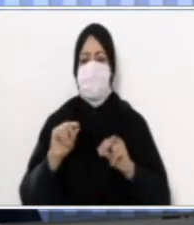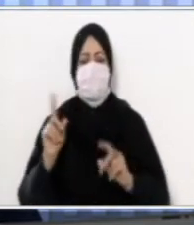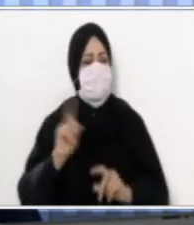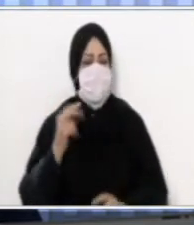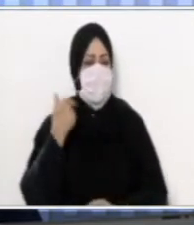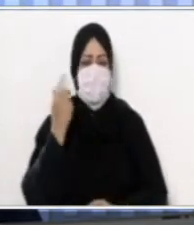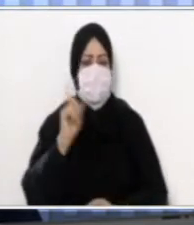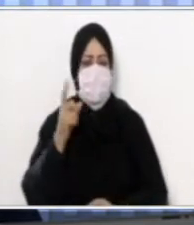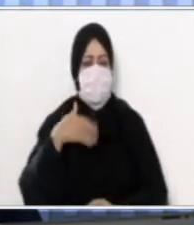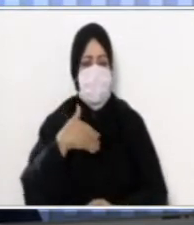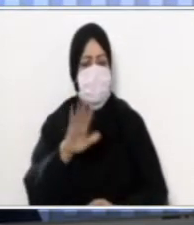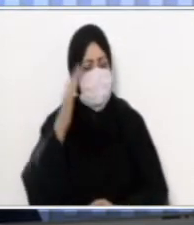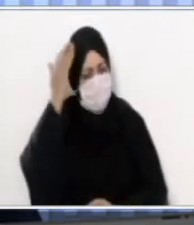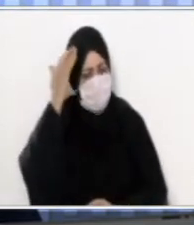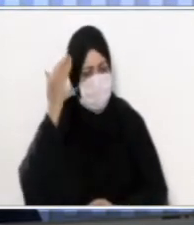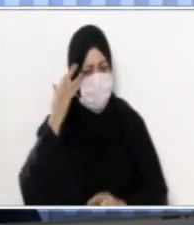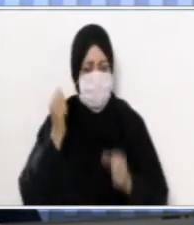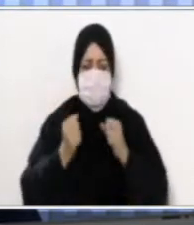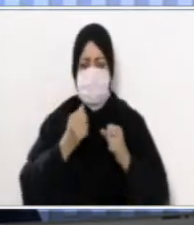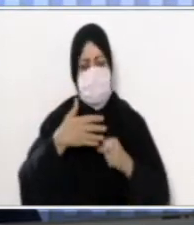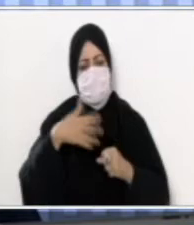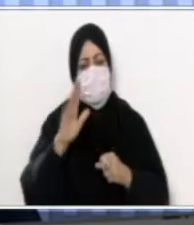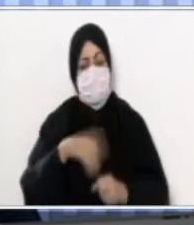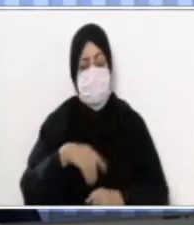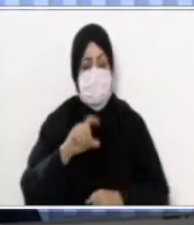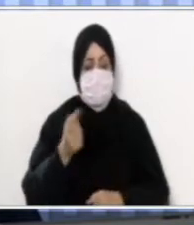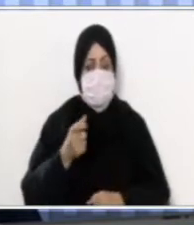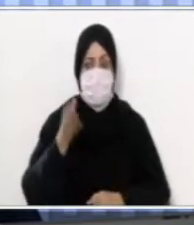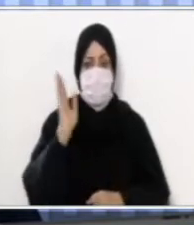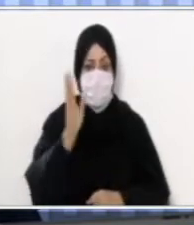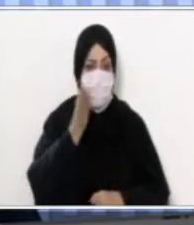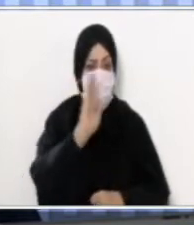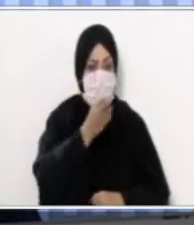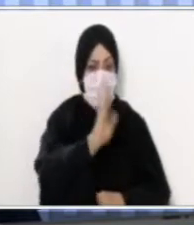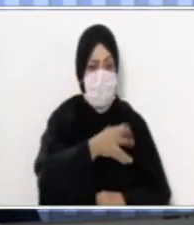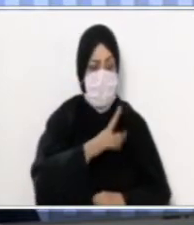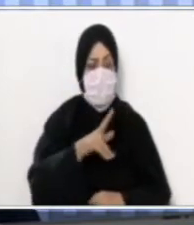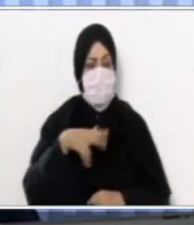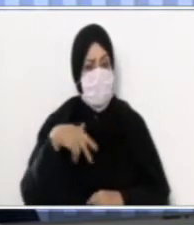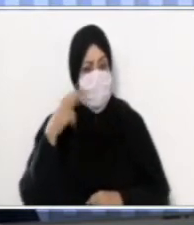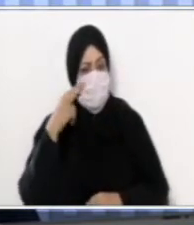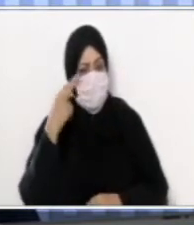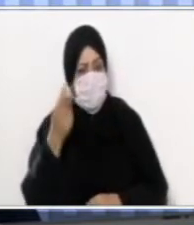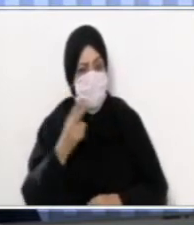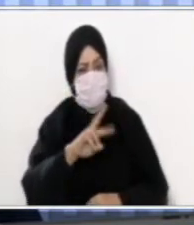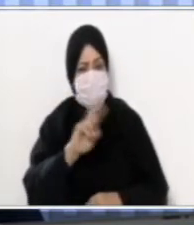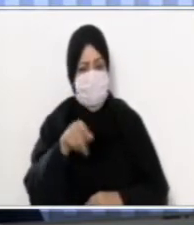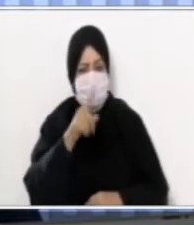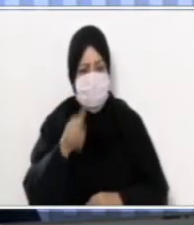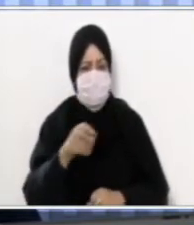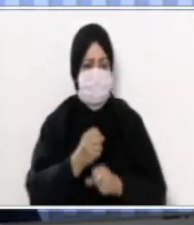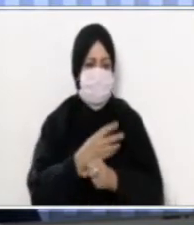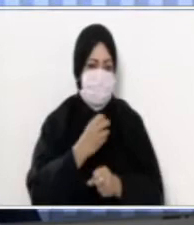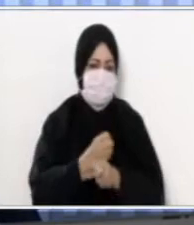إذا كانت تذهب بها إلى أماكن يعني فساد وكذا، فهذا يعني الحرام ليس متعلقا